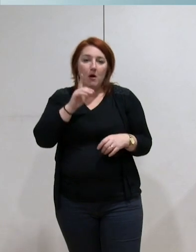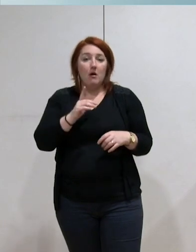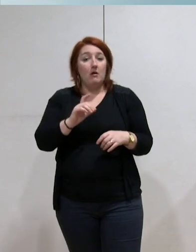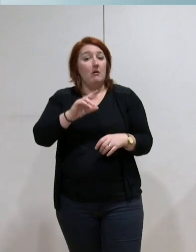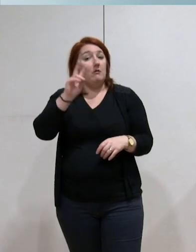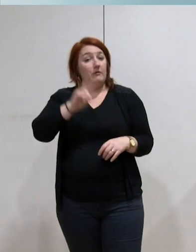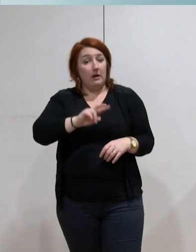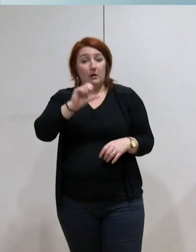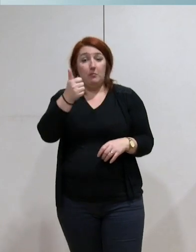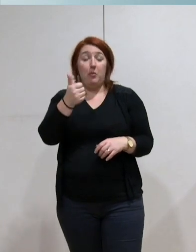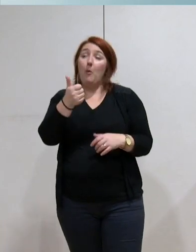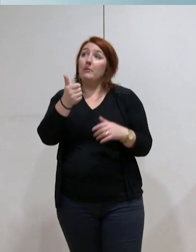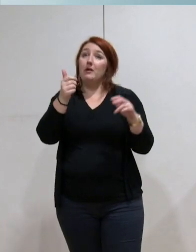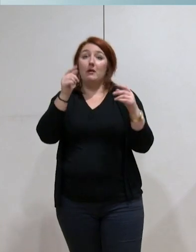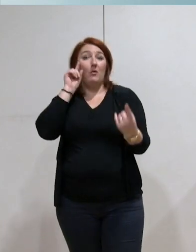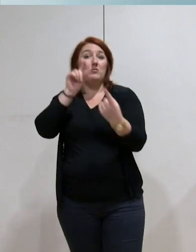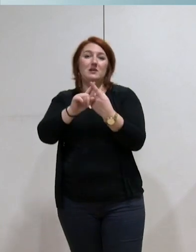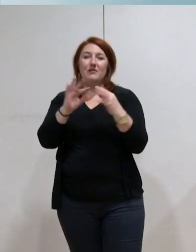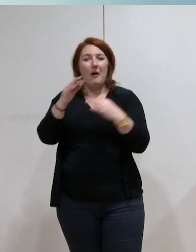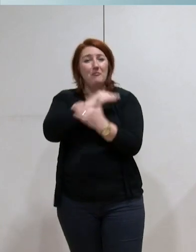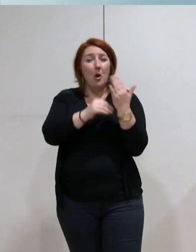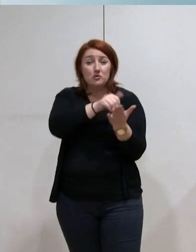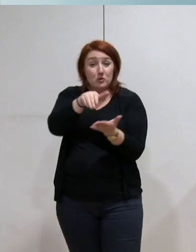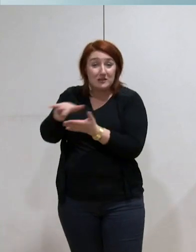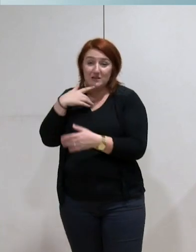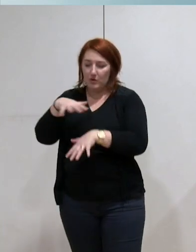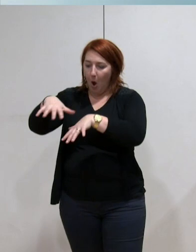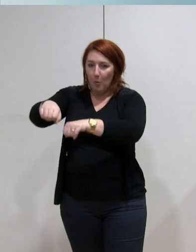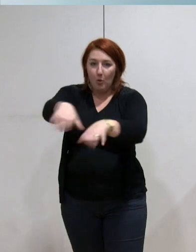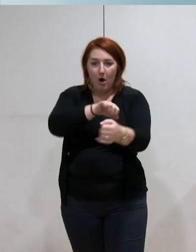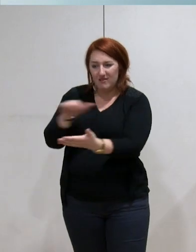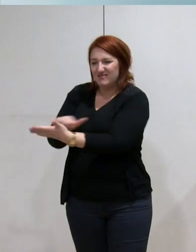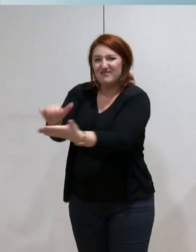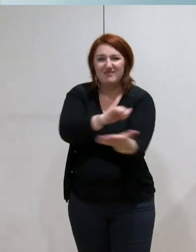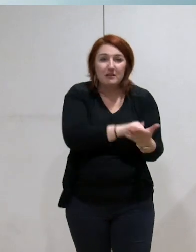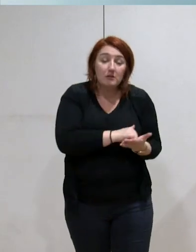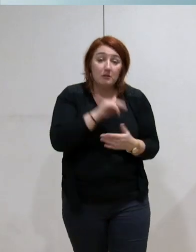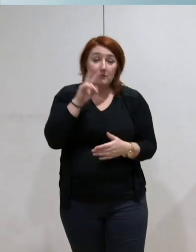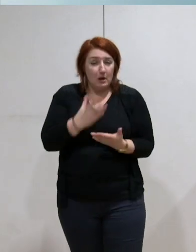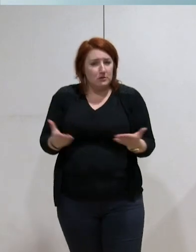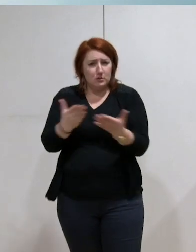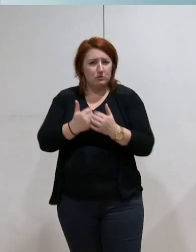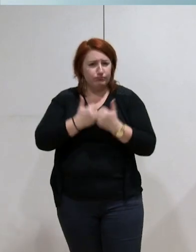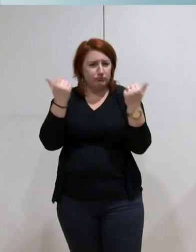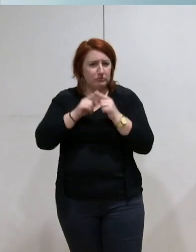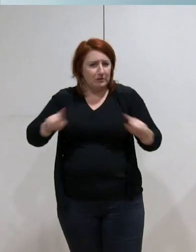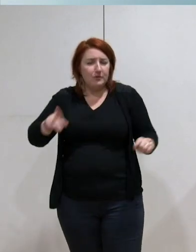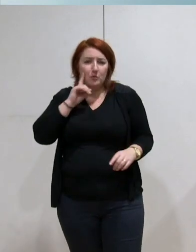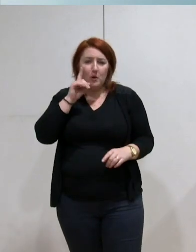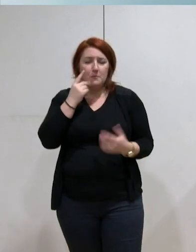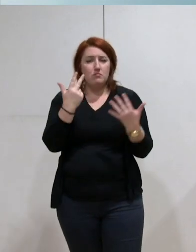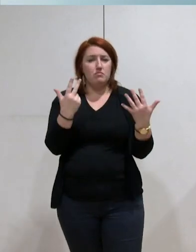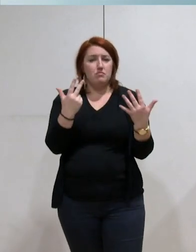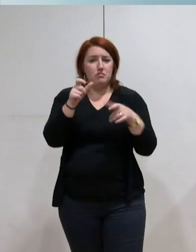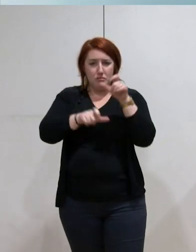supprimer des emplois or là nous ne sommes pas du tout dans le cadre dans le cadre de la suppression des emplois puisque les h personnes